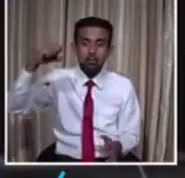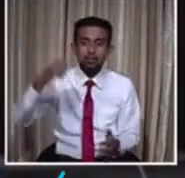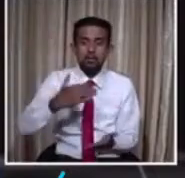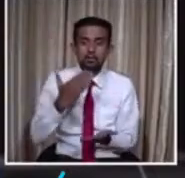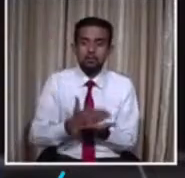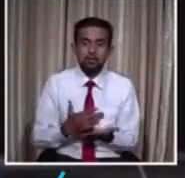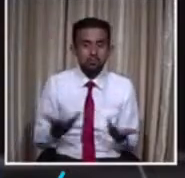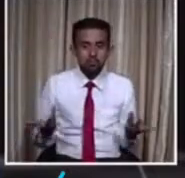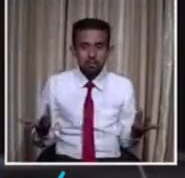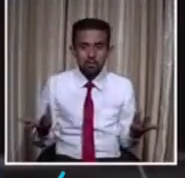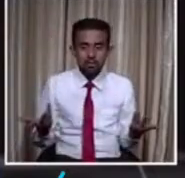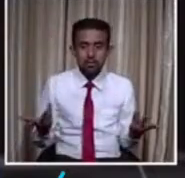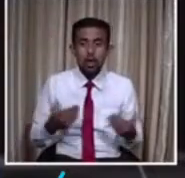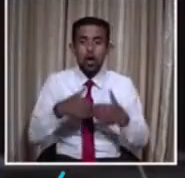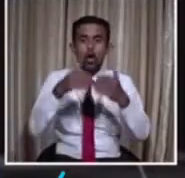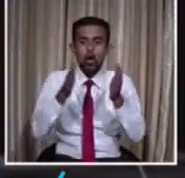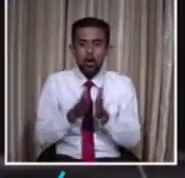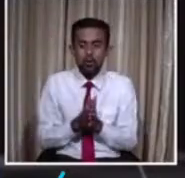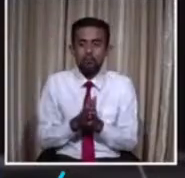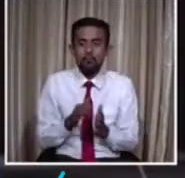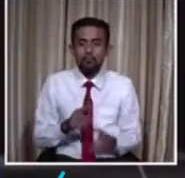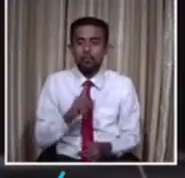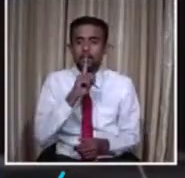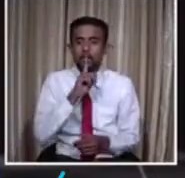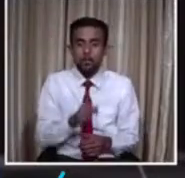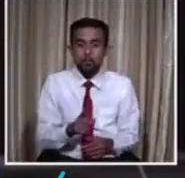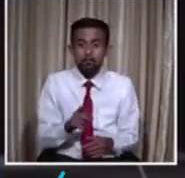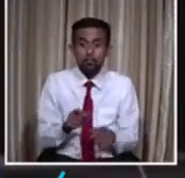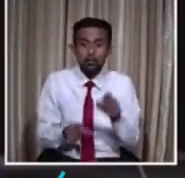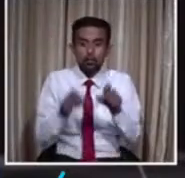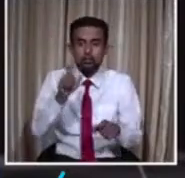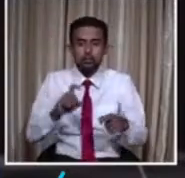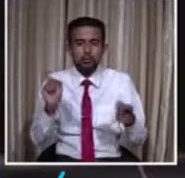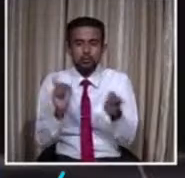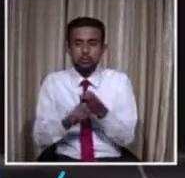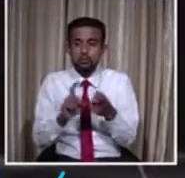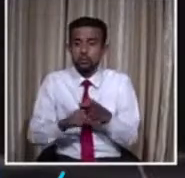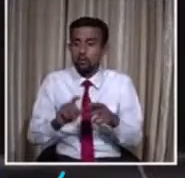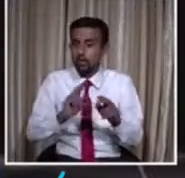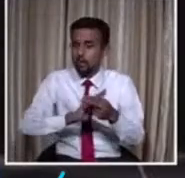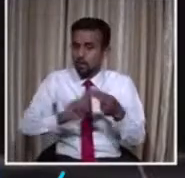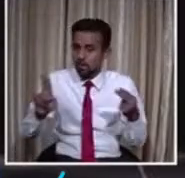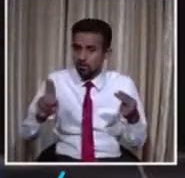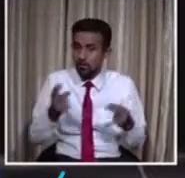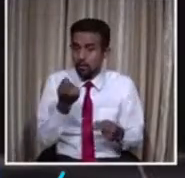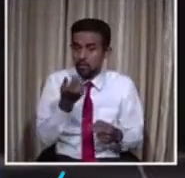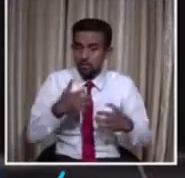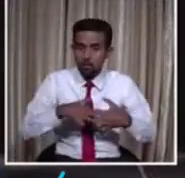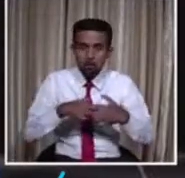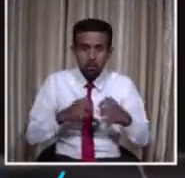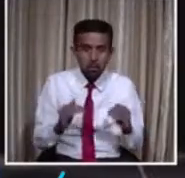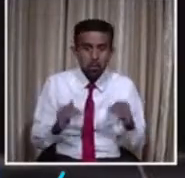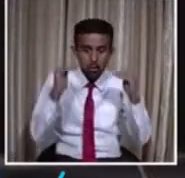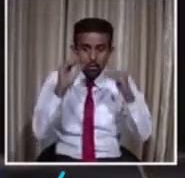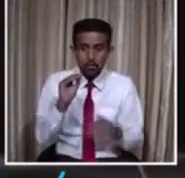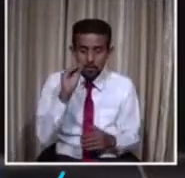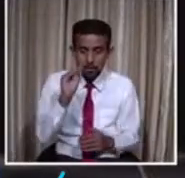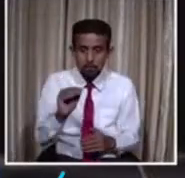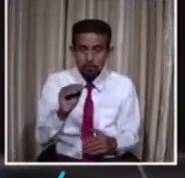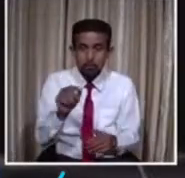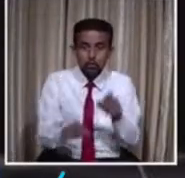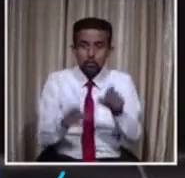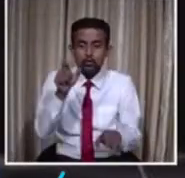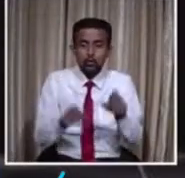nabe, ini sah silu majane atapi kianne, manusia apadab te hulen nipa, arti kapadab engudein nonang,